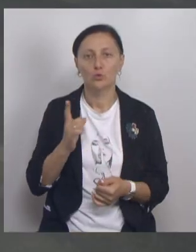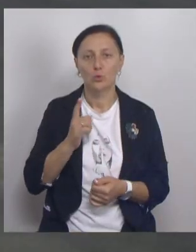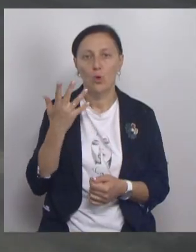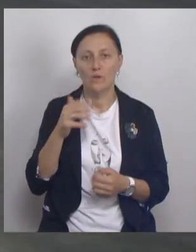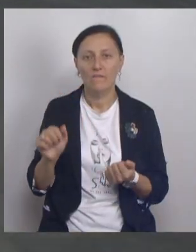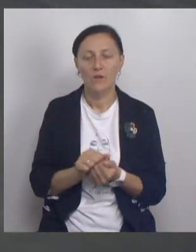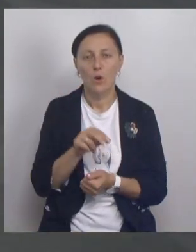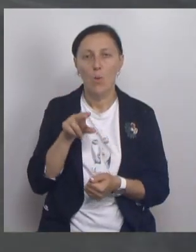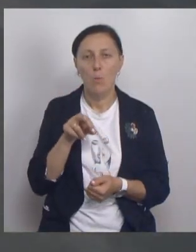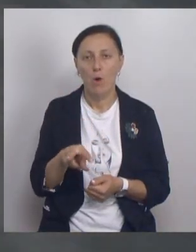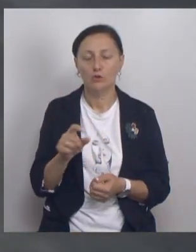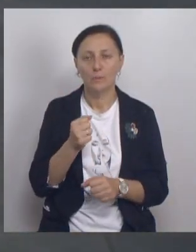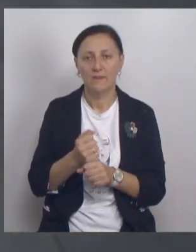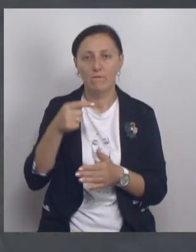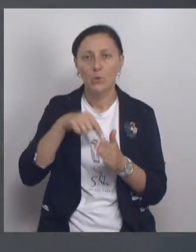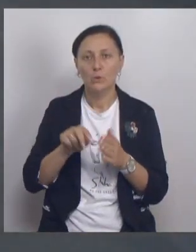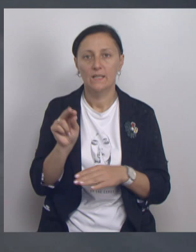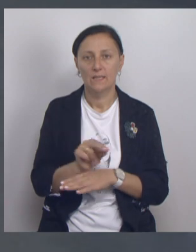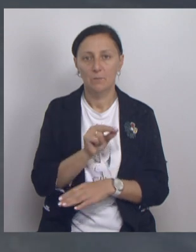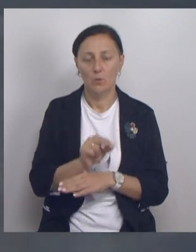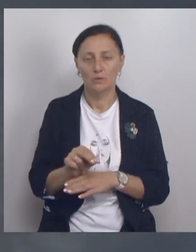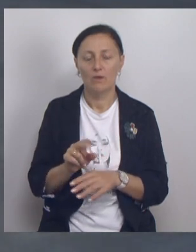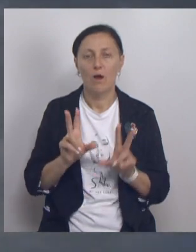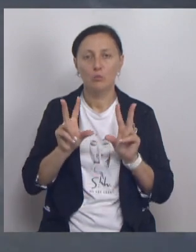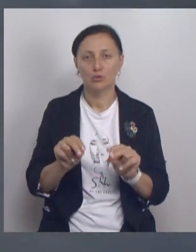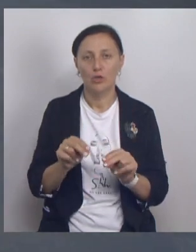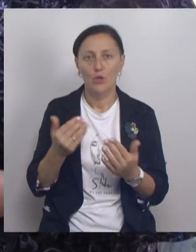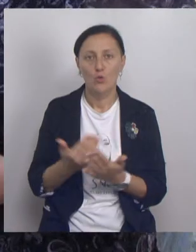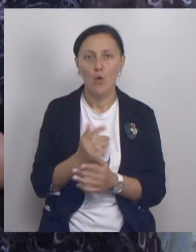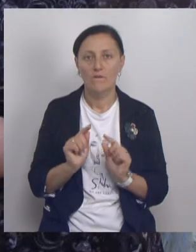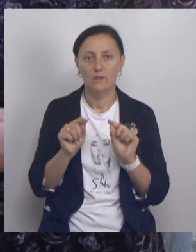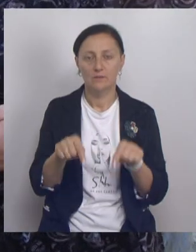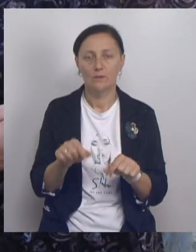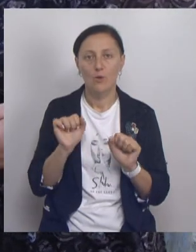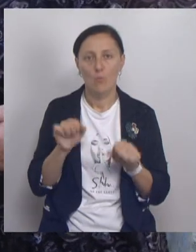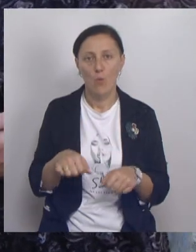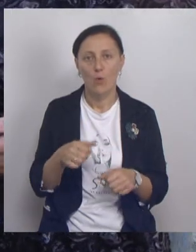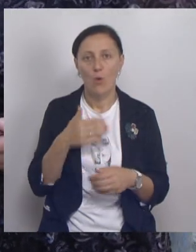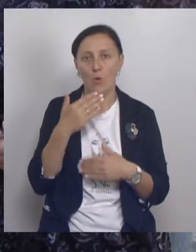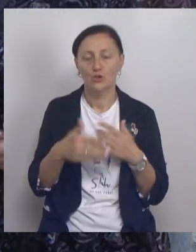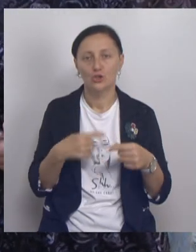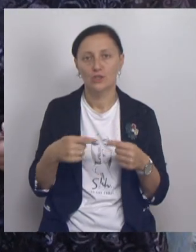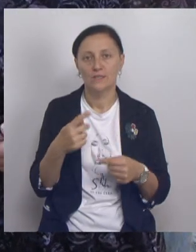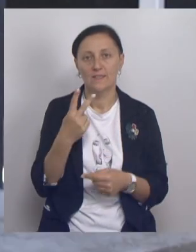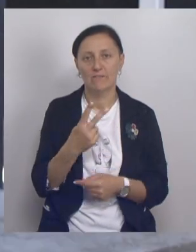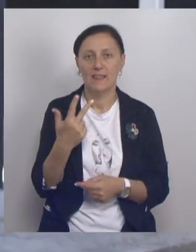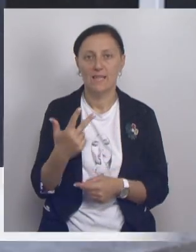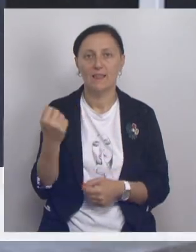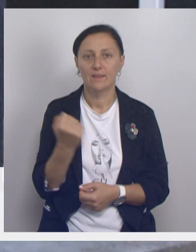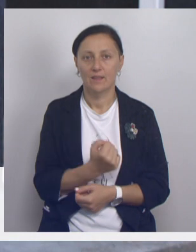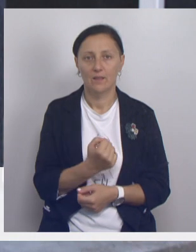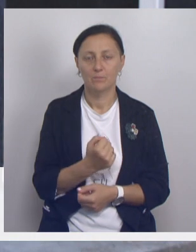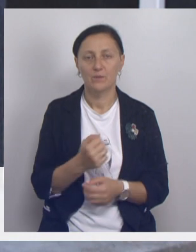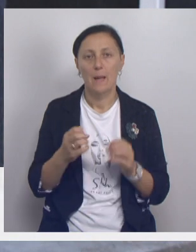полы, чтобы приступить к чистовой отделке. Подрядчик обещает, новоселье супруги смогут справить уже через 2-3 недель.